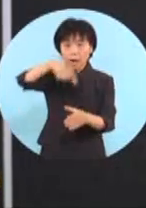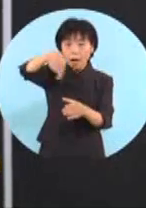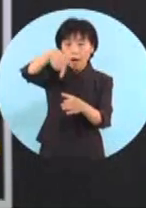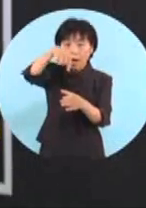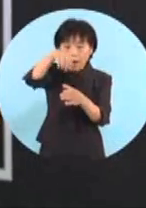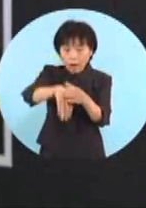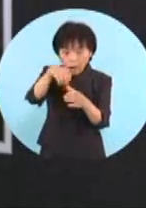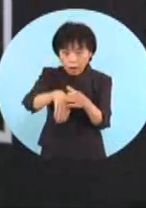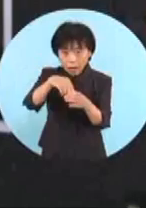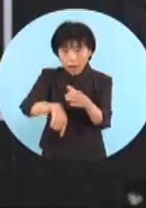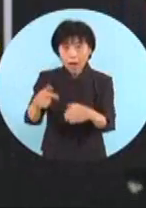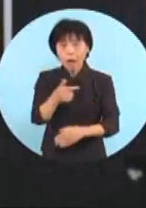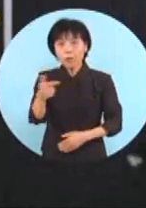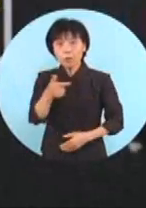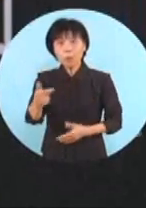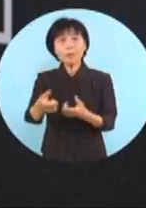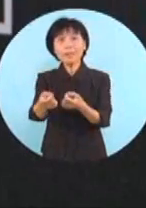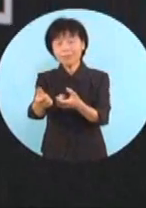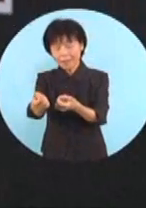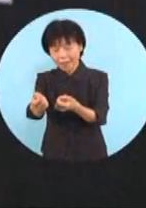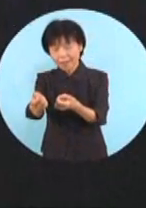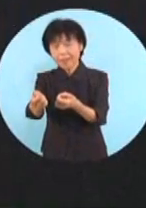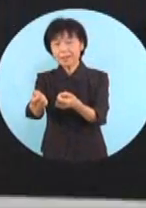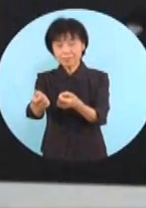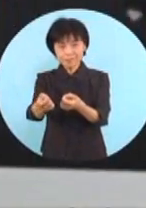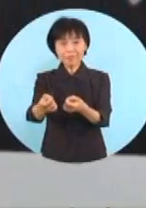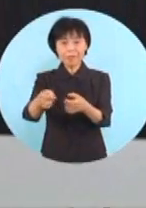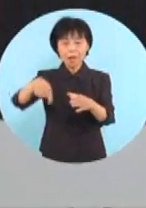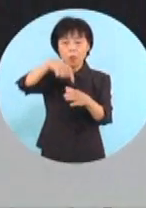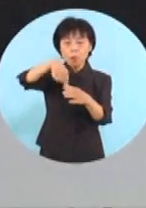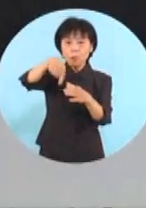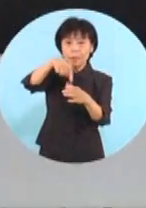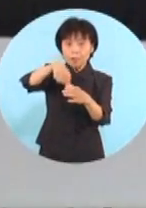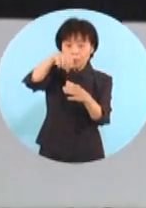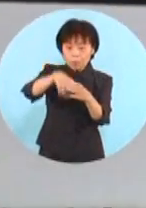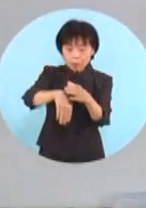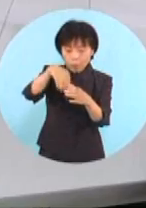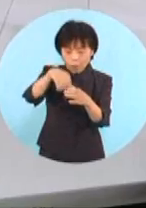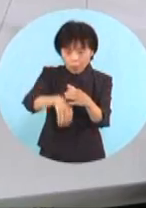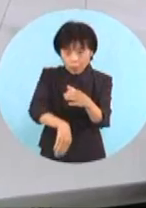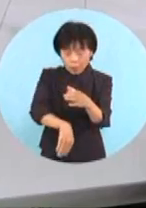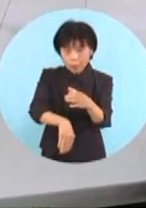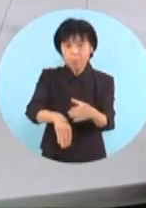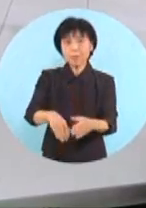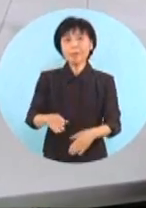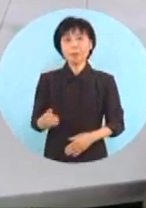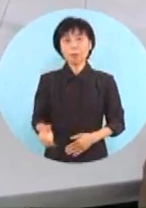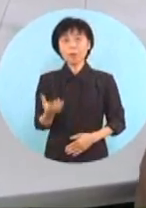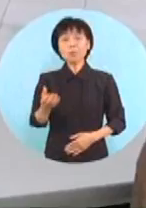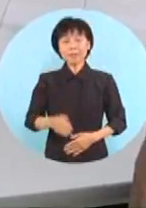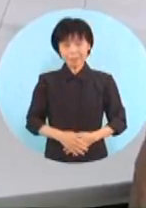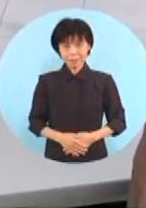すごい勢いで落ちてきましたね。 はい、中に渦巻きができて、すごい勢いで水が落ちてきました。